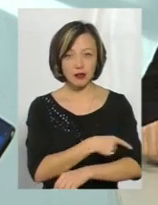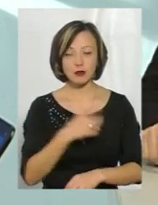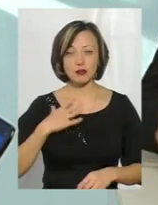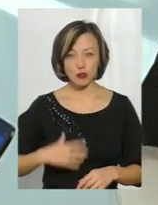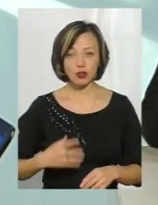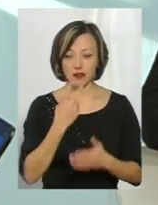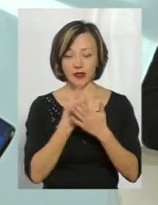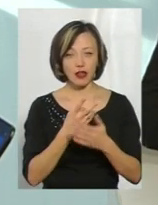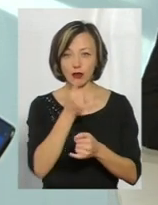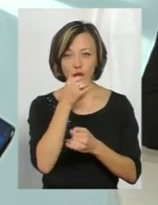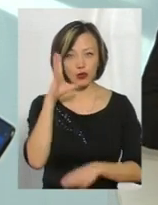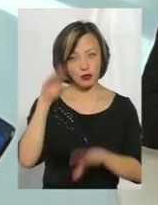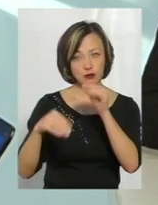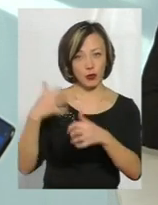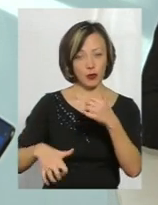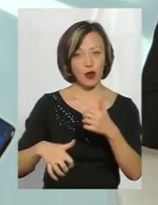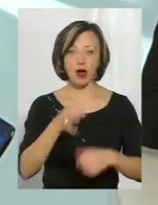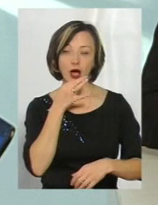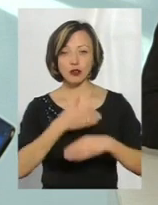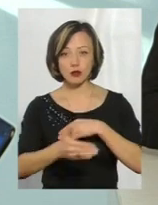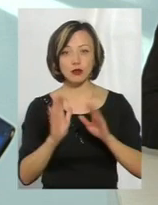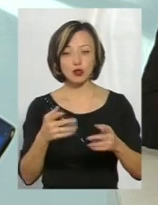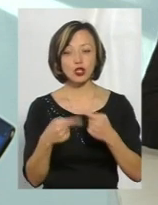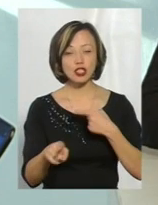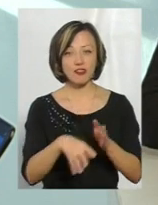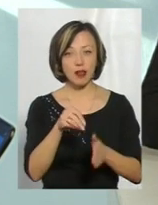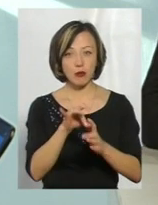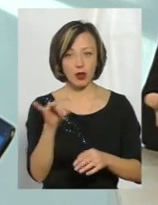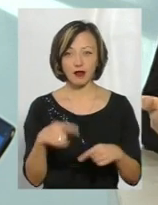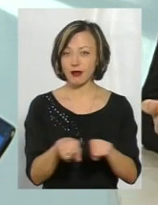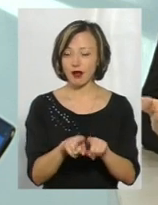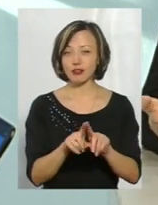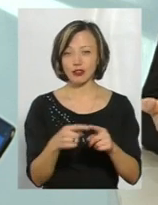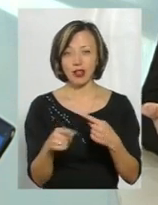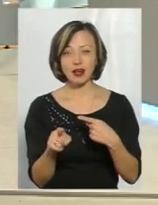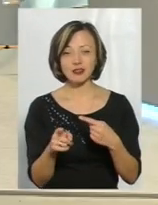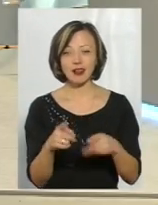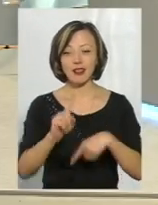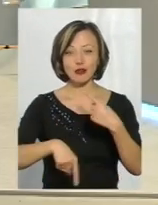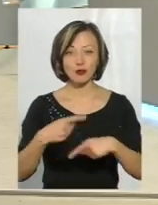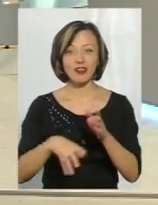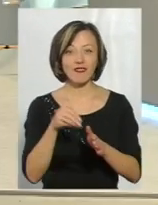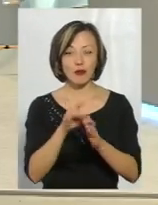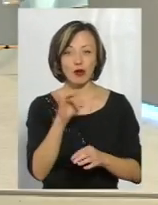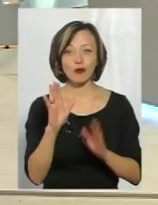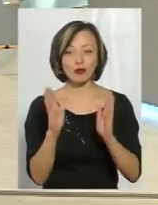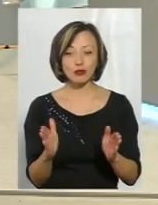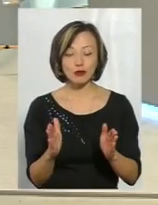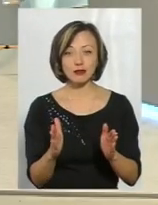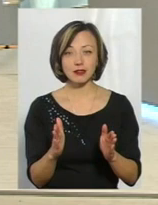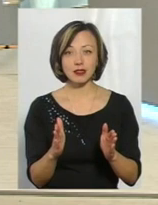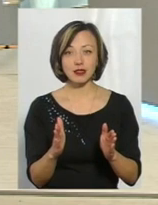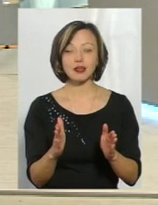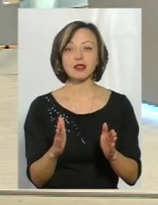змушений на них зважати. Він не може з них закрити очі. Адже рано чи пізно будуть інші вибори, і у нього так чи інакше є керівництво. Наступні вибори в нас вже будуть,